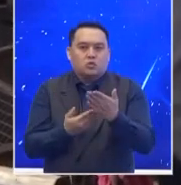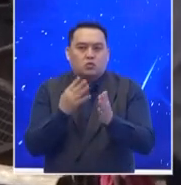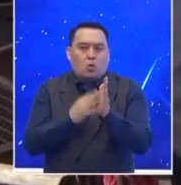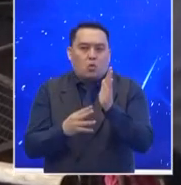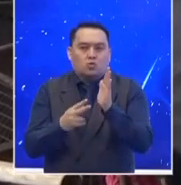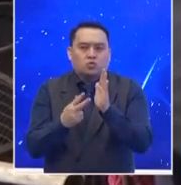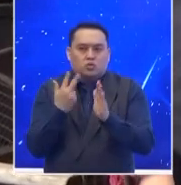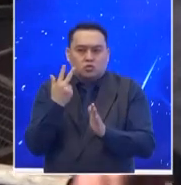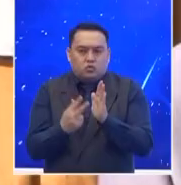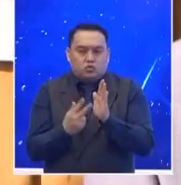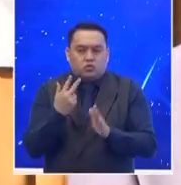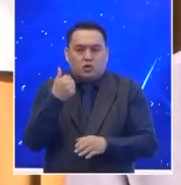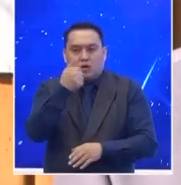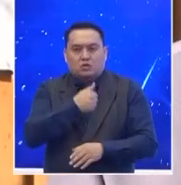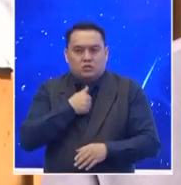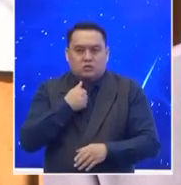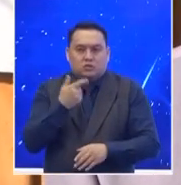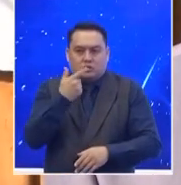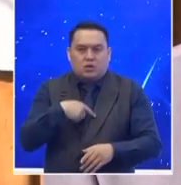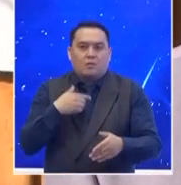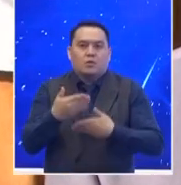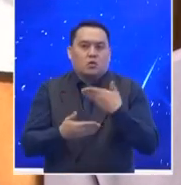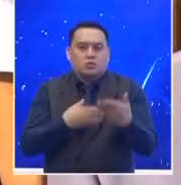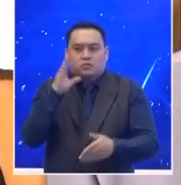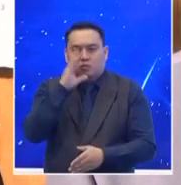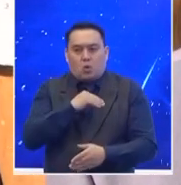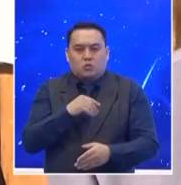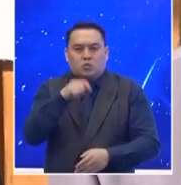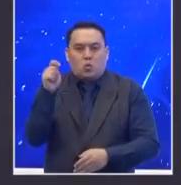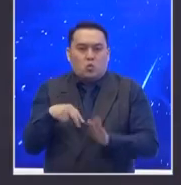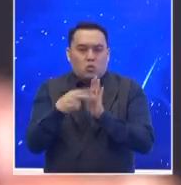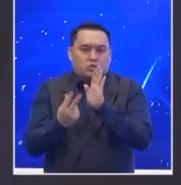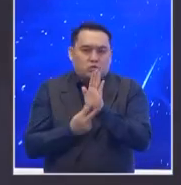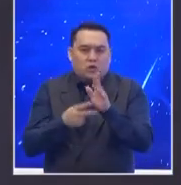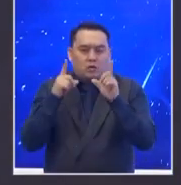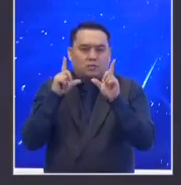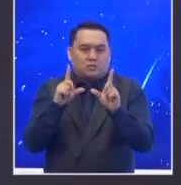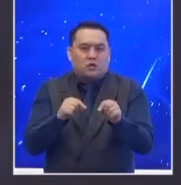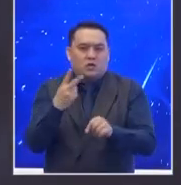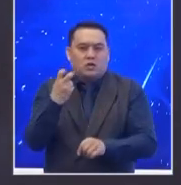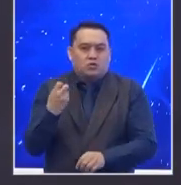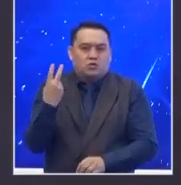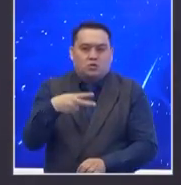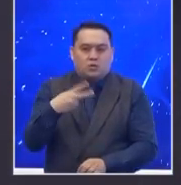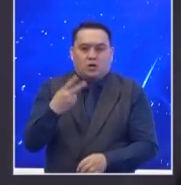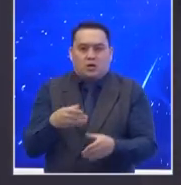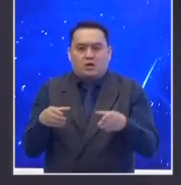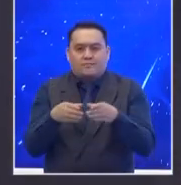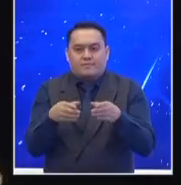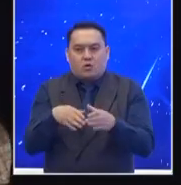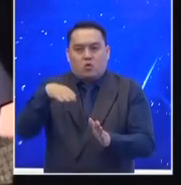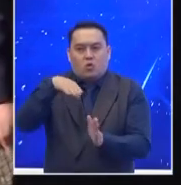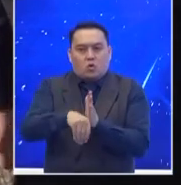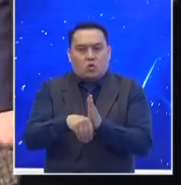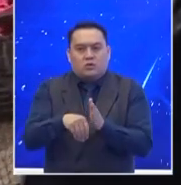жастағы қария әлі тың, өздігінен жүріп тұра алады. Айтуынша, майданға 18 жасында аттанып, 222-ші атқыштар полкының